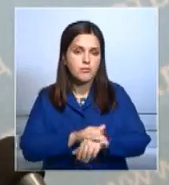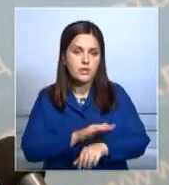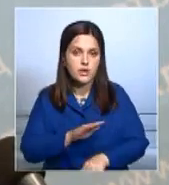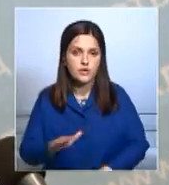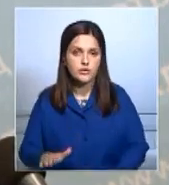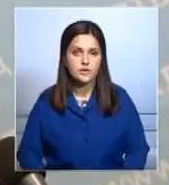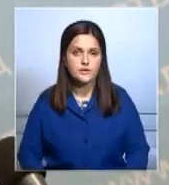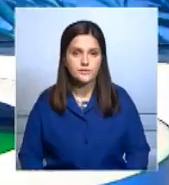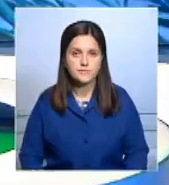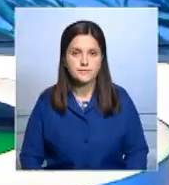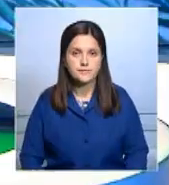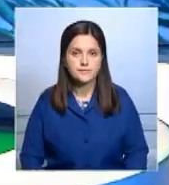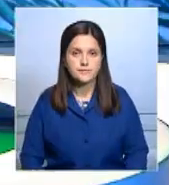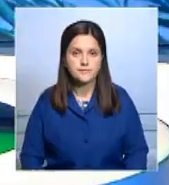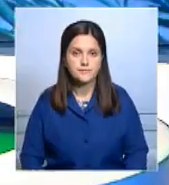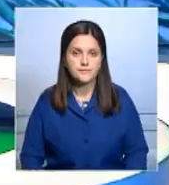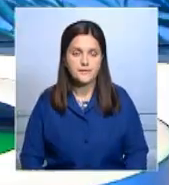обнаружено.